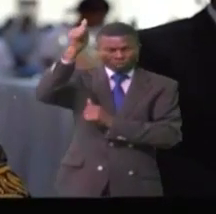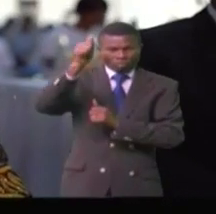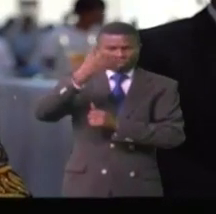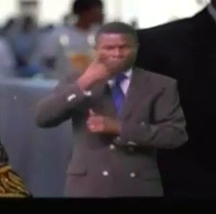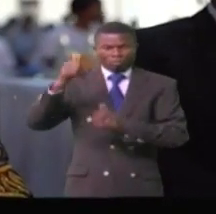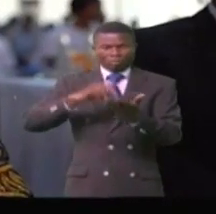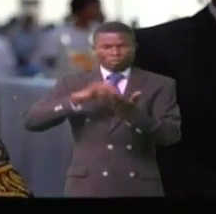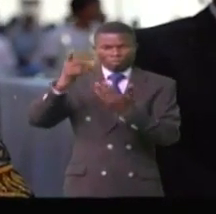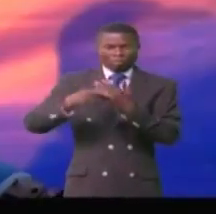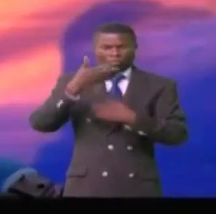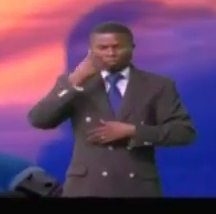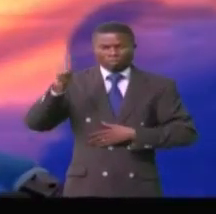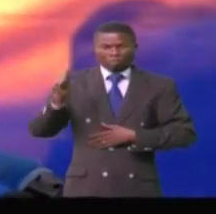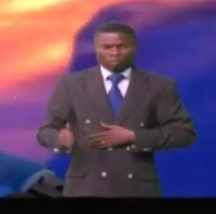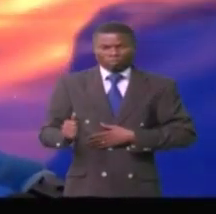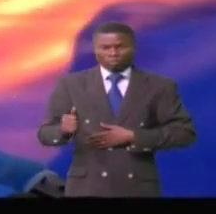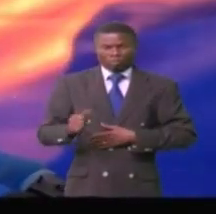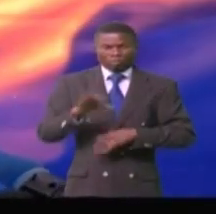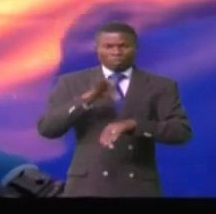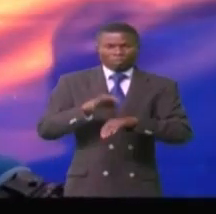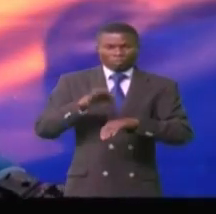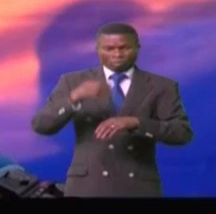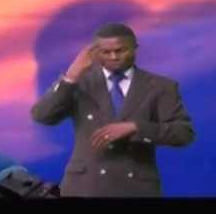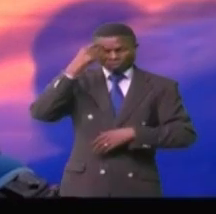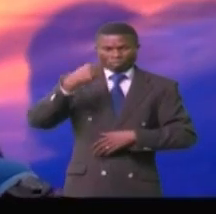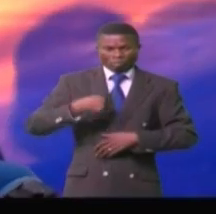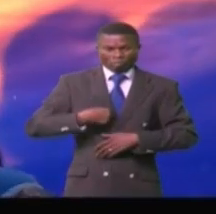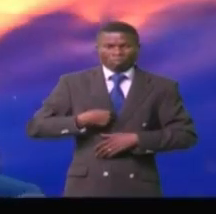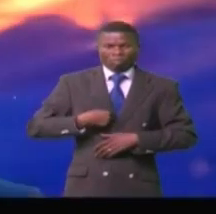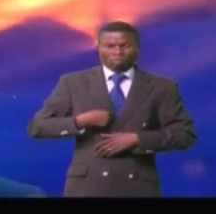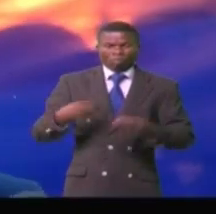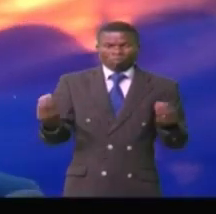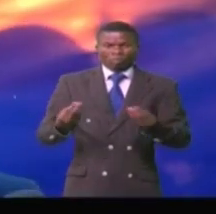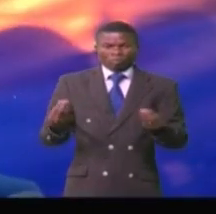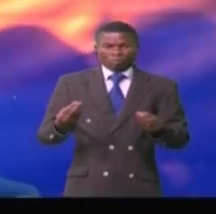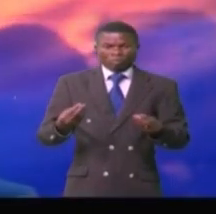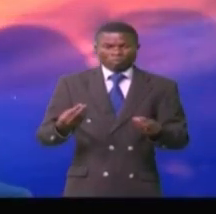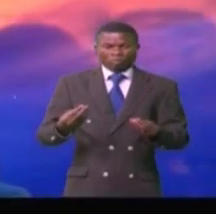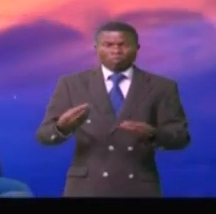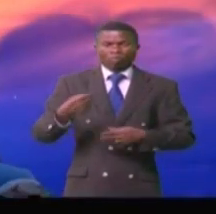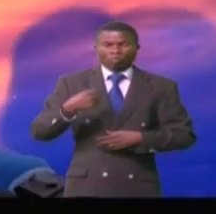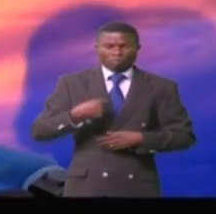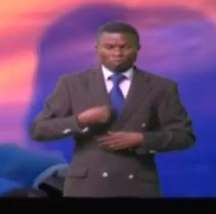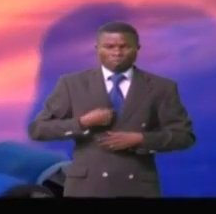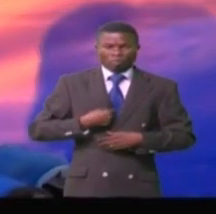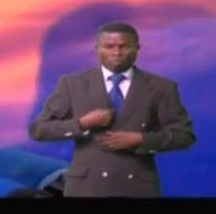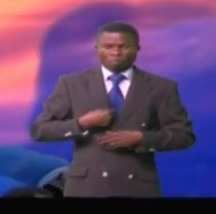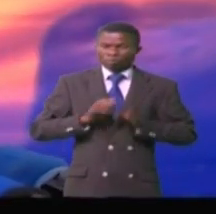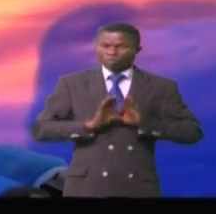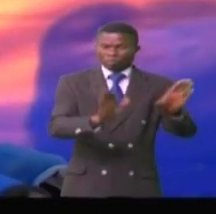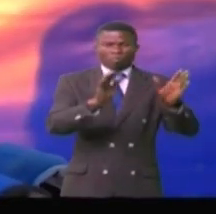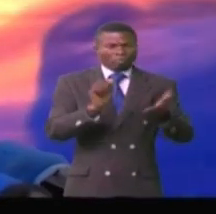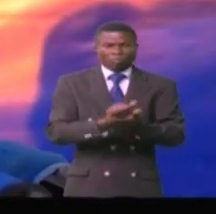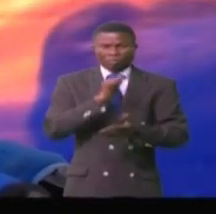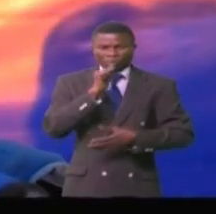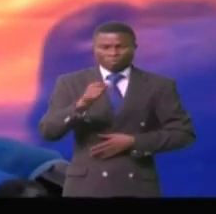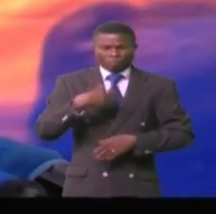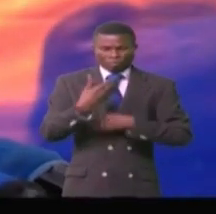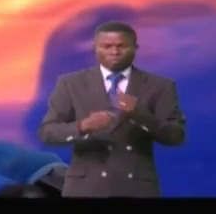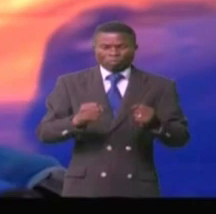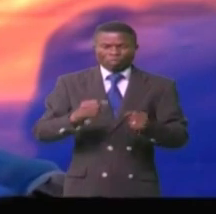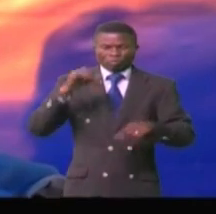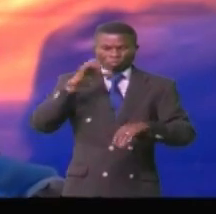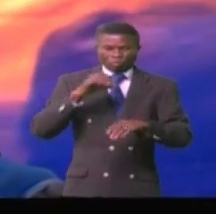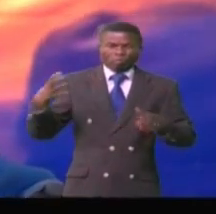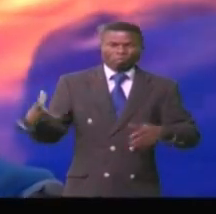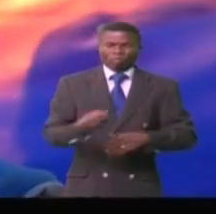Excellencia. Pour moi, c'est une opportunité qui s'offre à moi et que je ne veux pas bien sûr la laisser passer. Je vais devoir la saisir